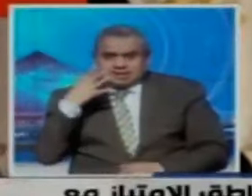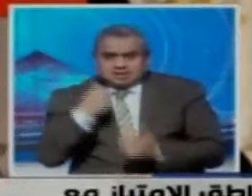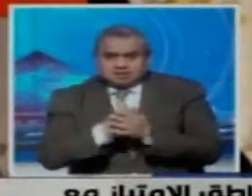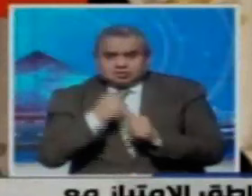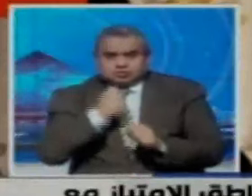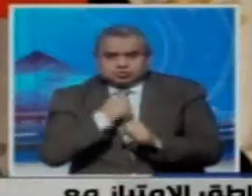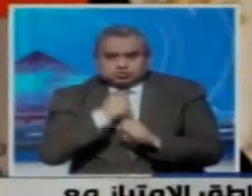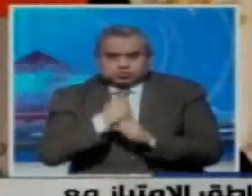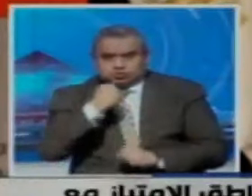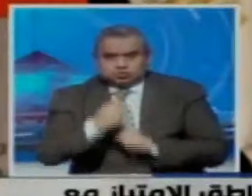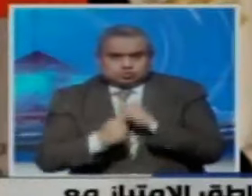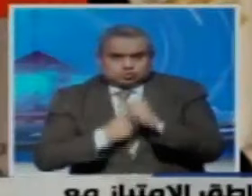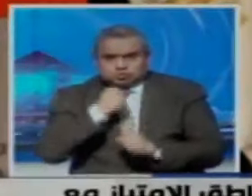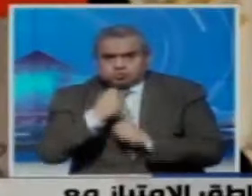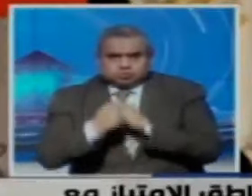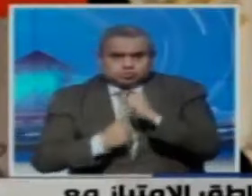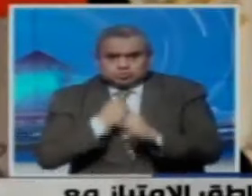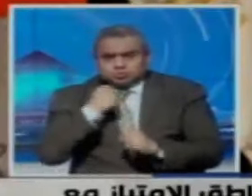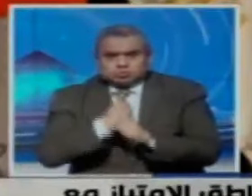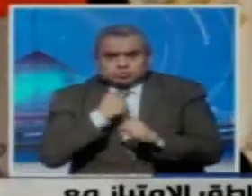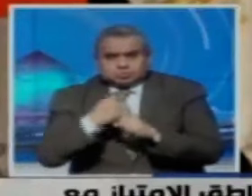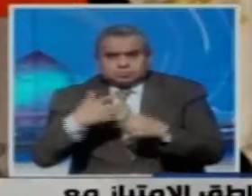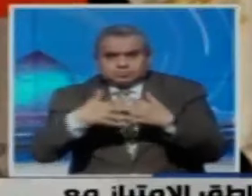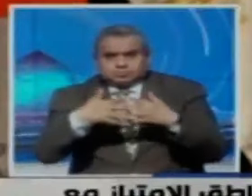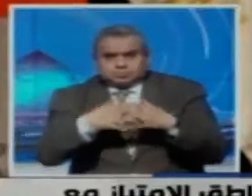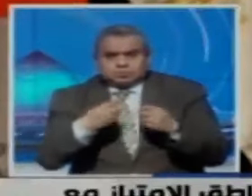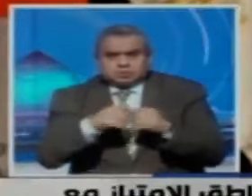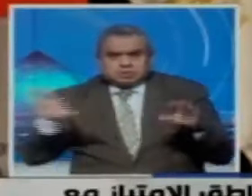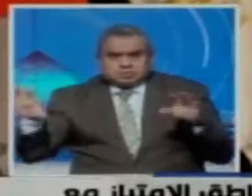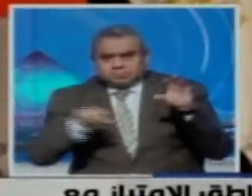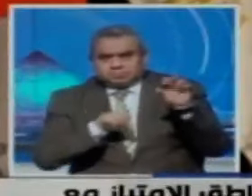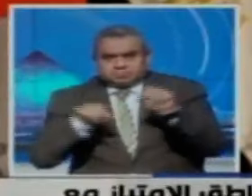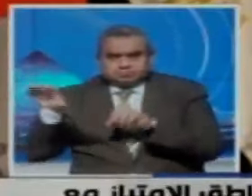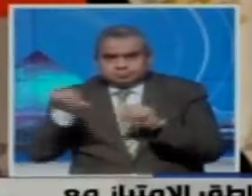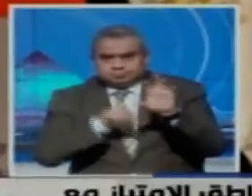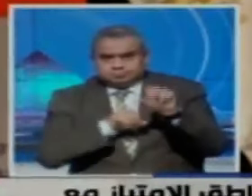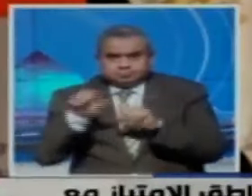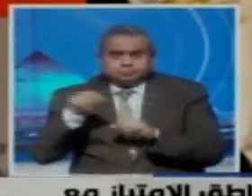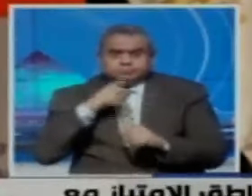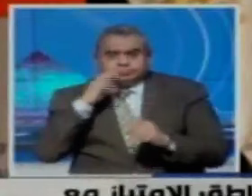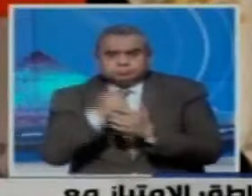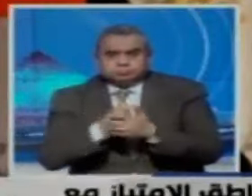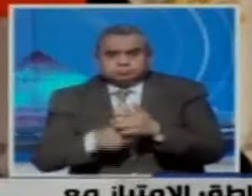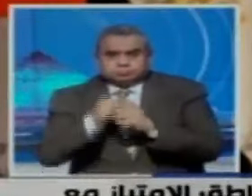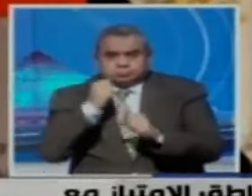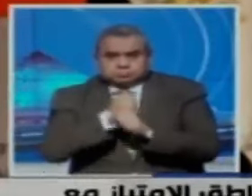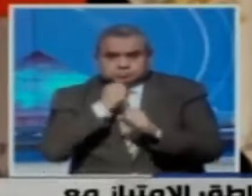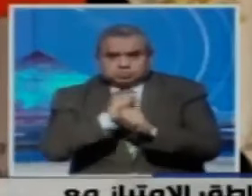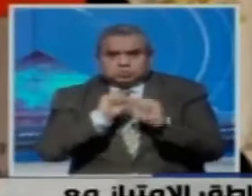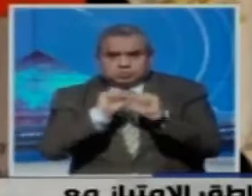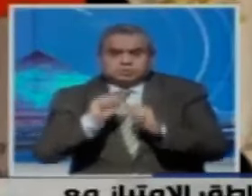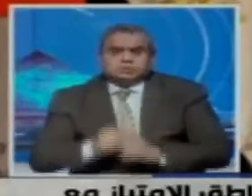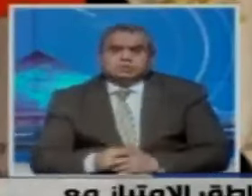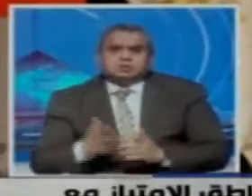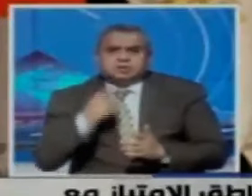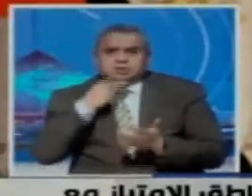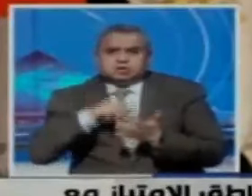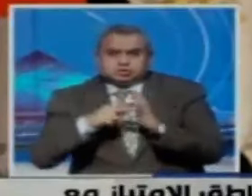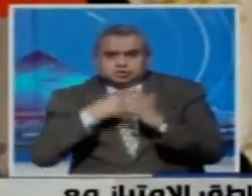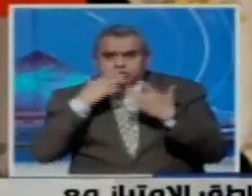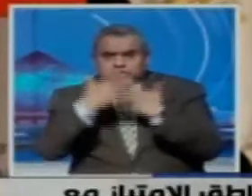المتواصل والجهد ما بين كل الأطراف المعنية في هذا الأمر من